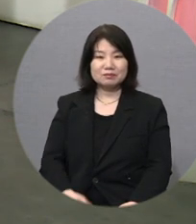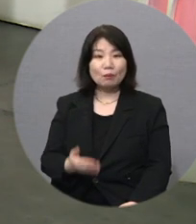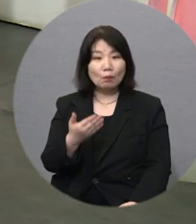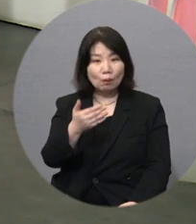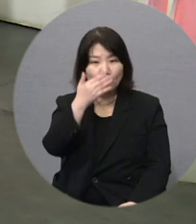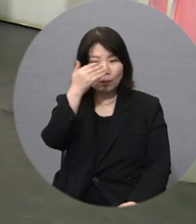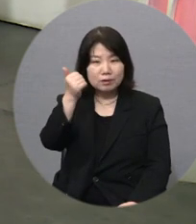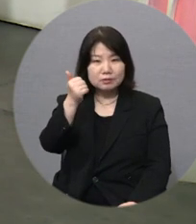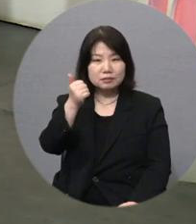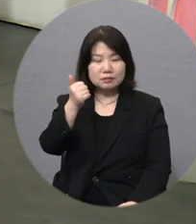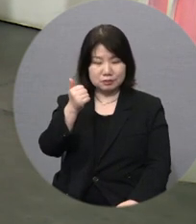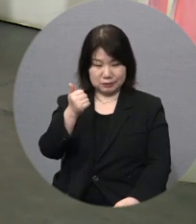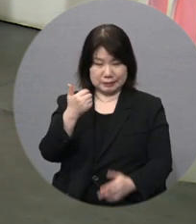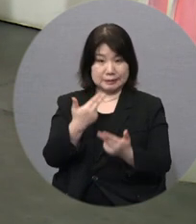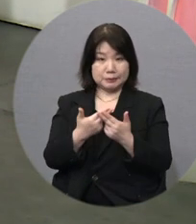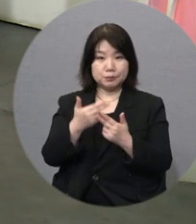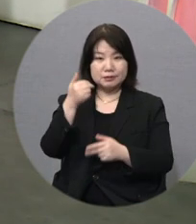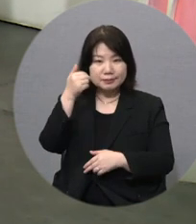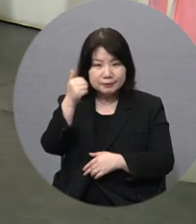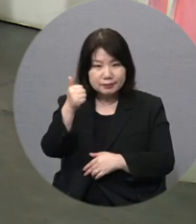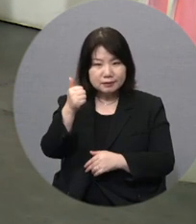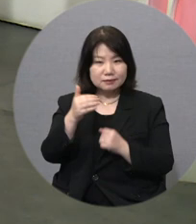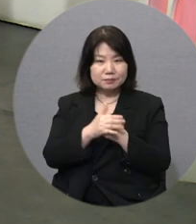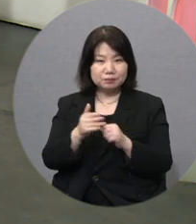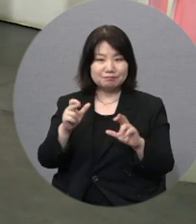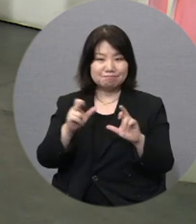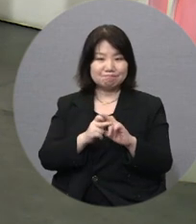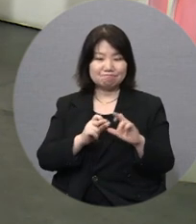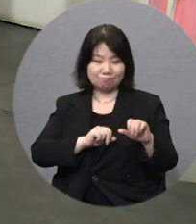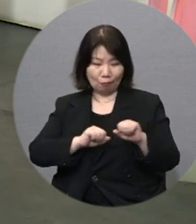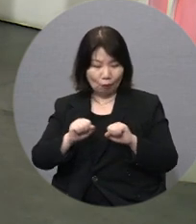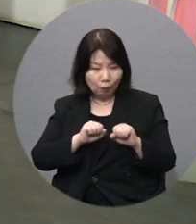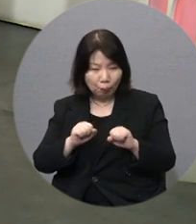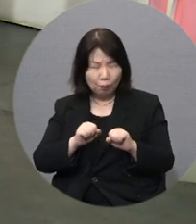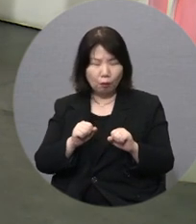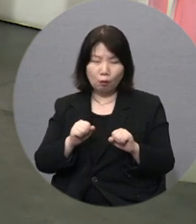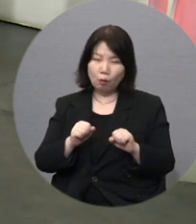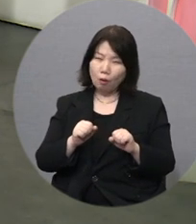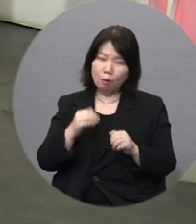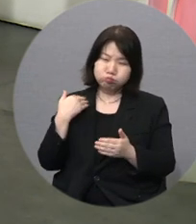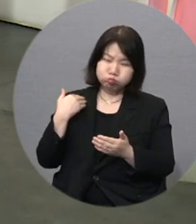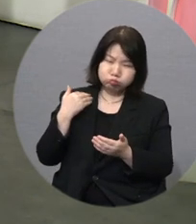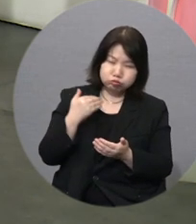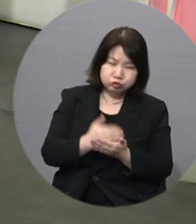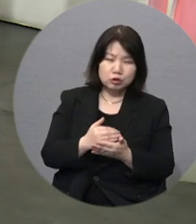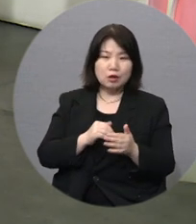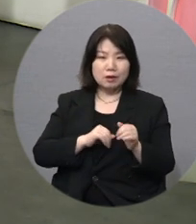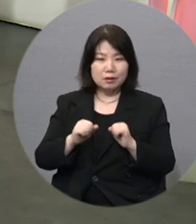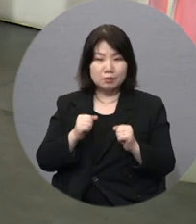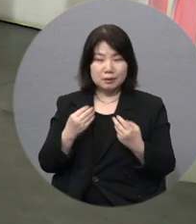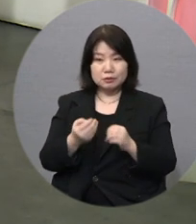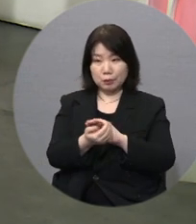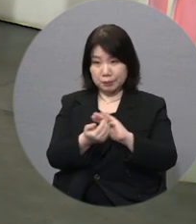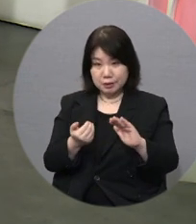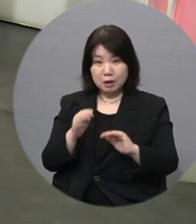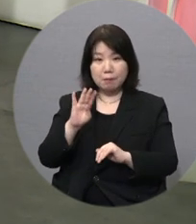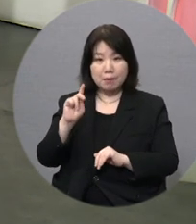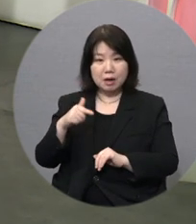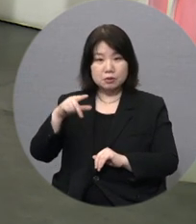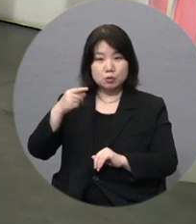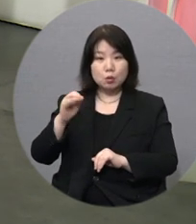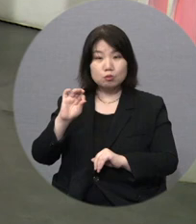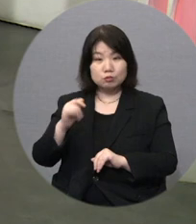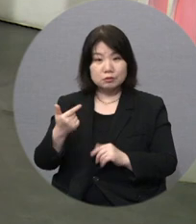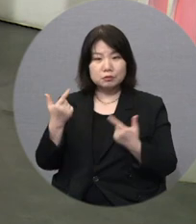회장님께서는 워낙 지금 회장님으로 계시기 때문에 장애 활동도 엄청난 일도 많이 하셨을 것이고 어떤 뭐 좀 전에 우리 박종원 님처럼